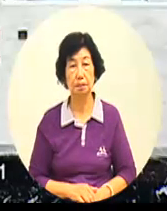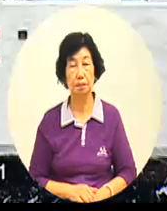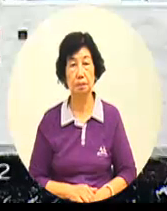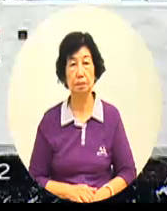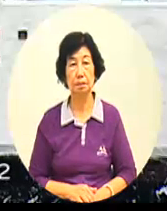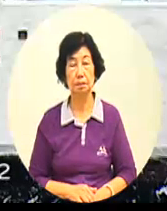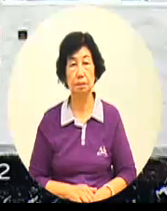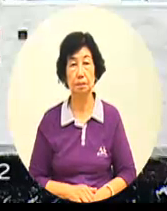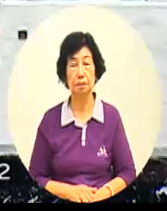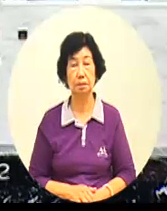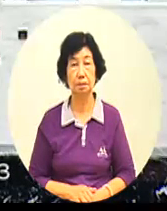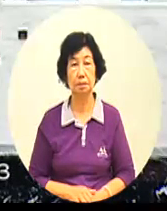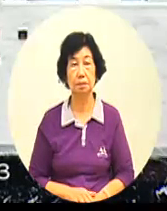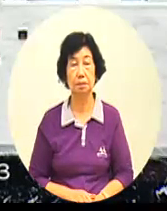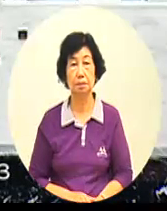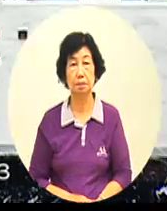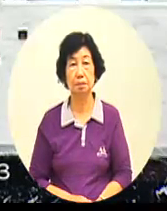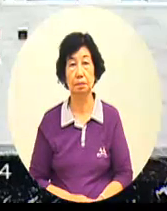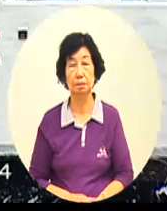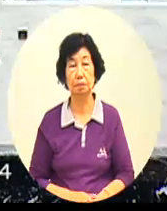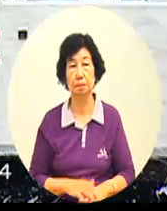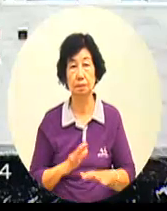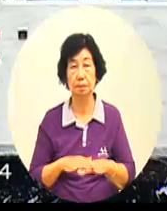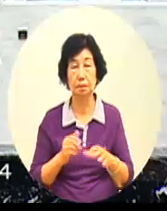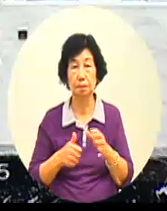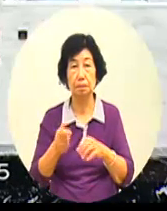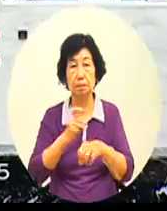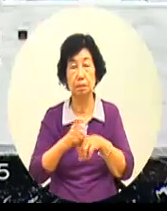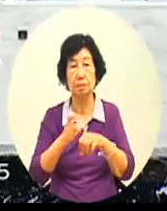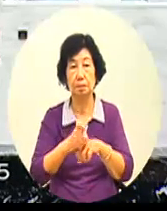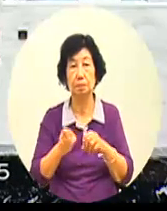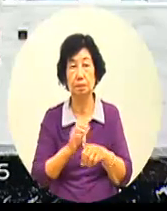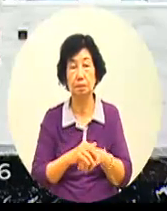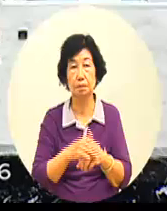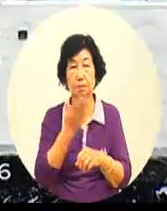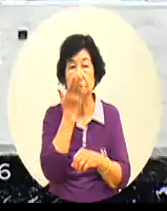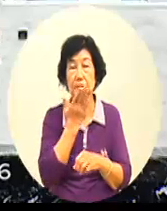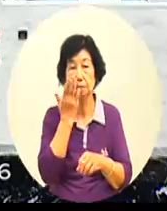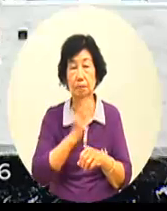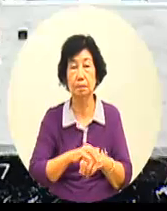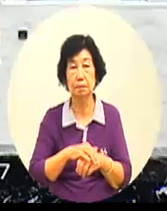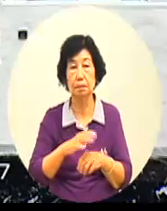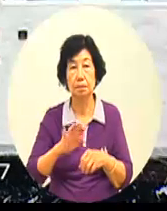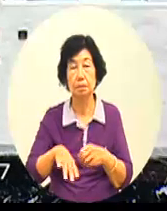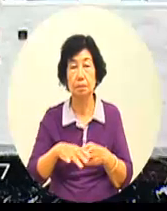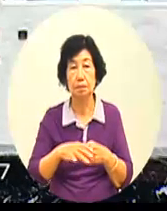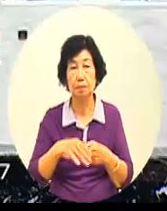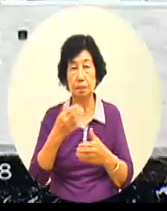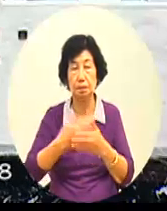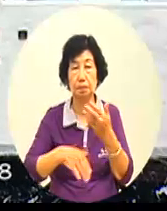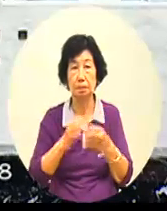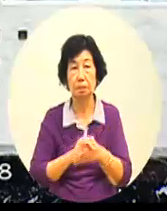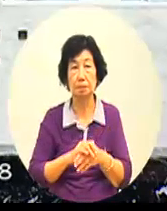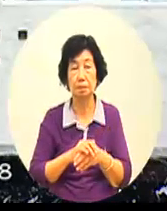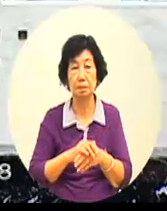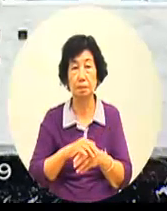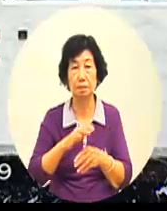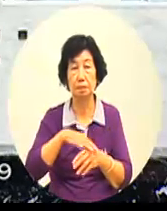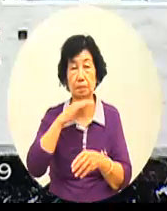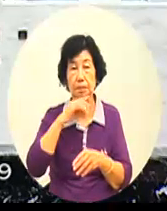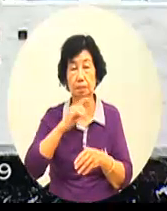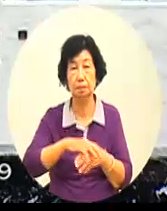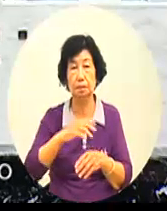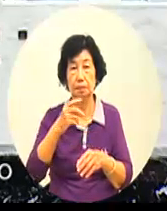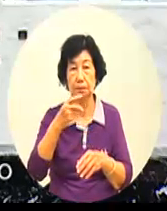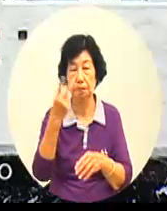我们距离大会只剩下10分钟，还有唐议员还有我还没执行呢，等到我执行完毕